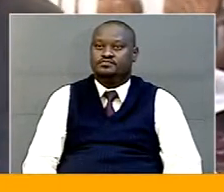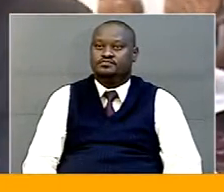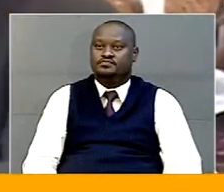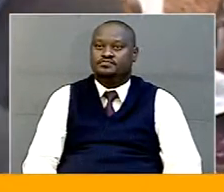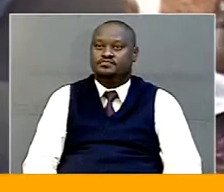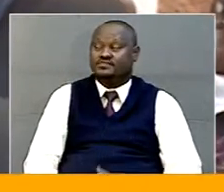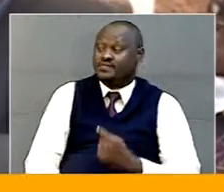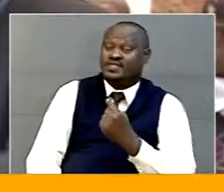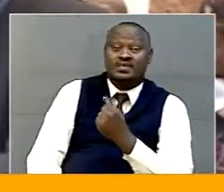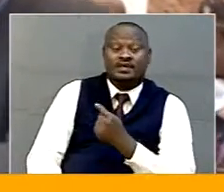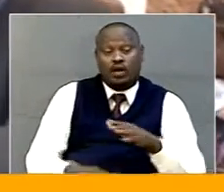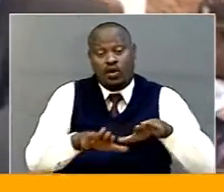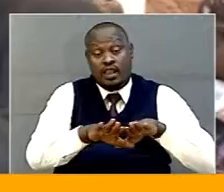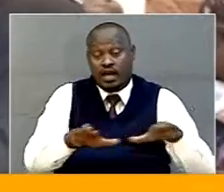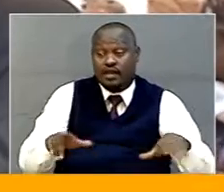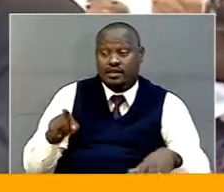mulimu